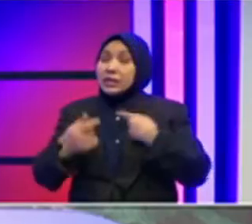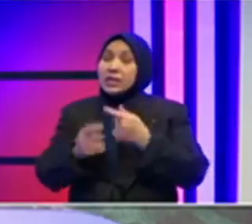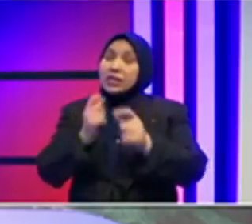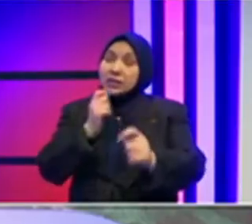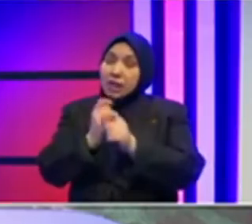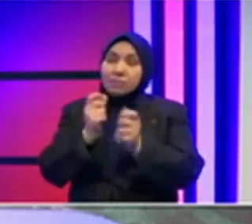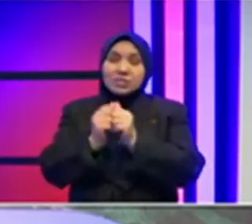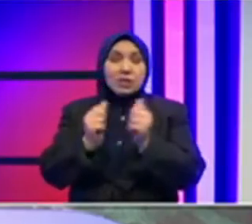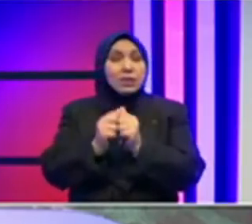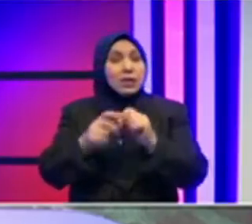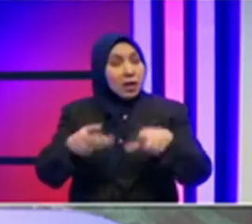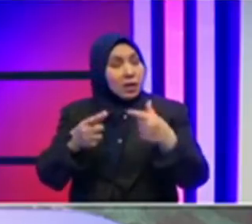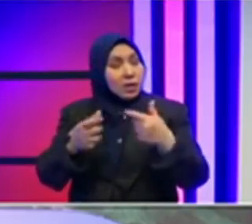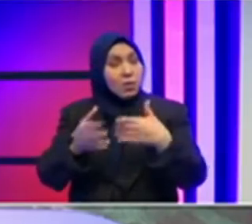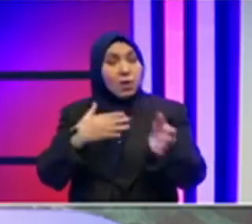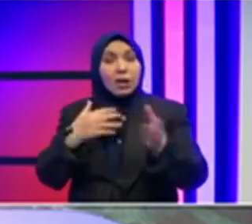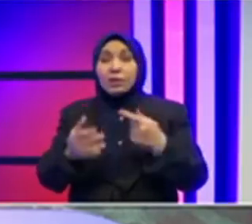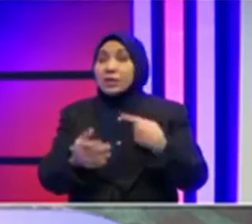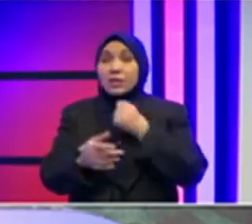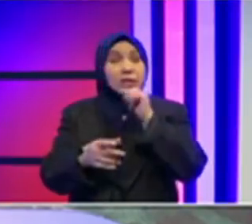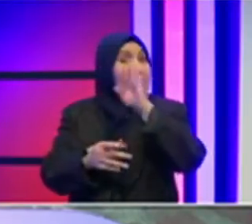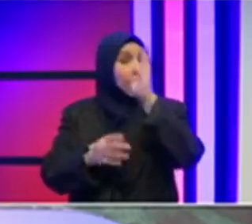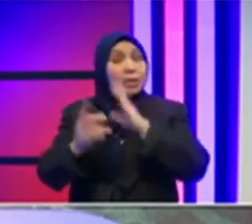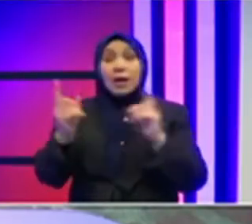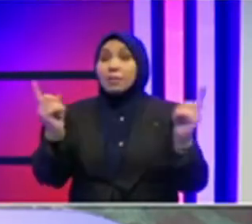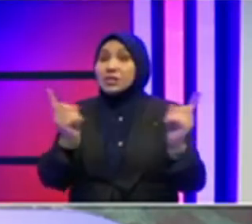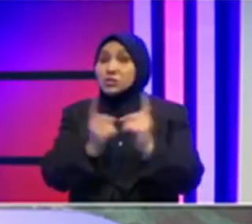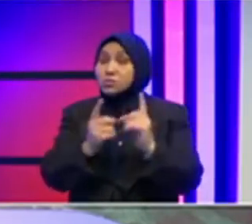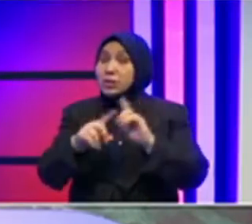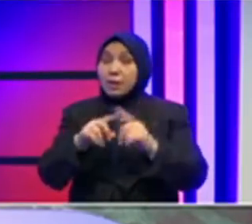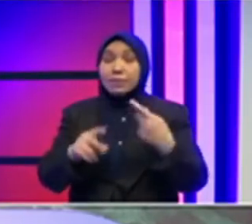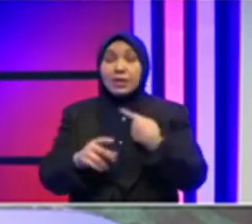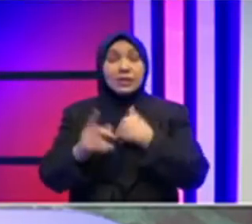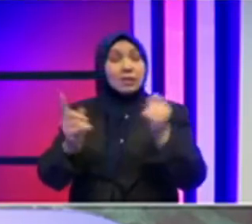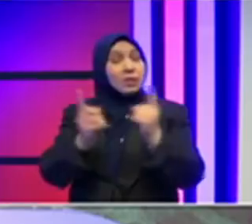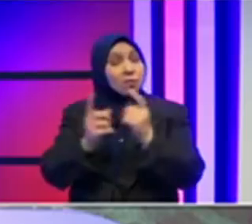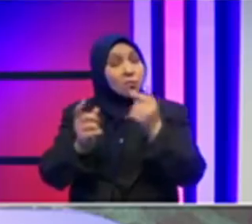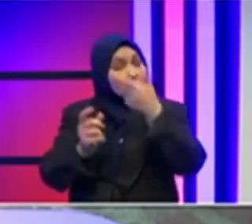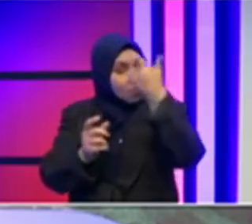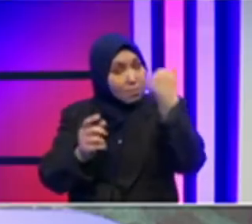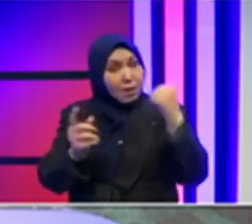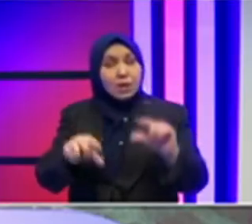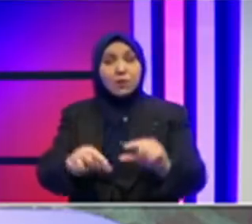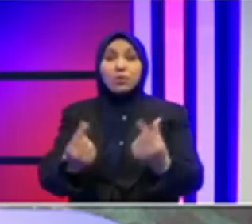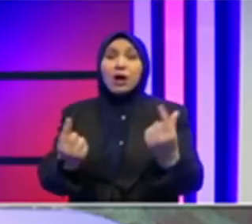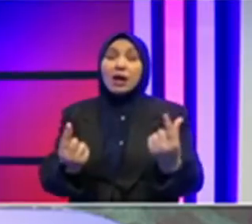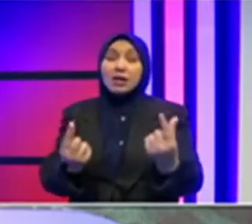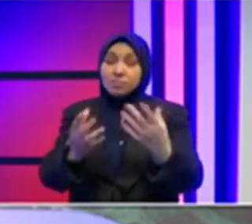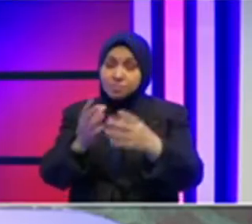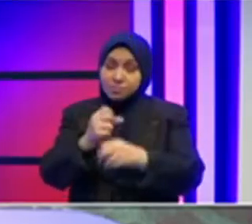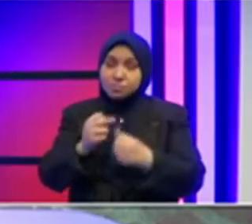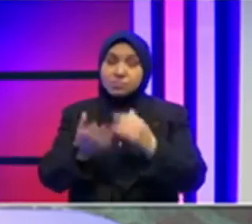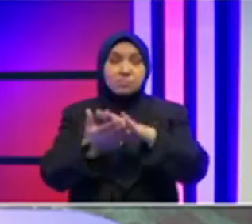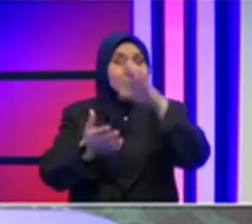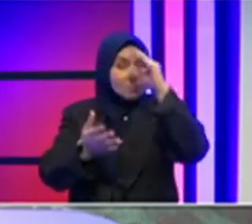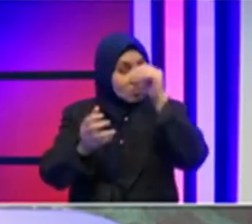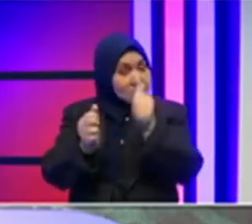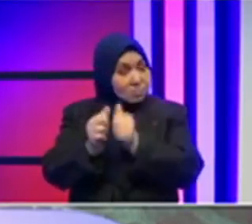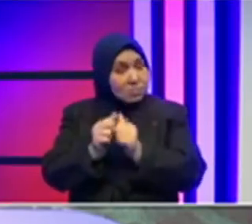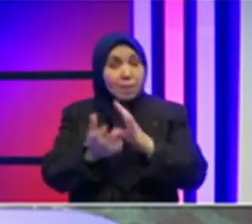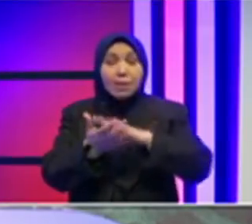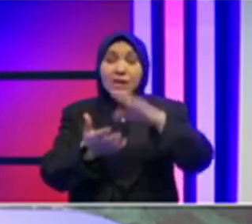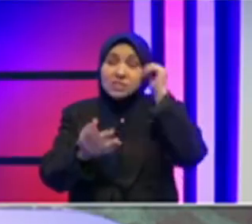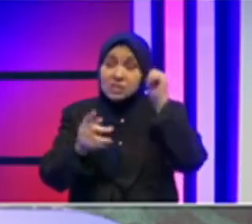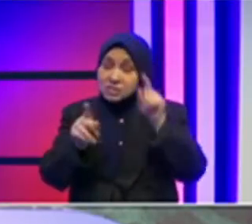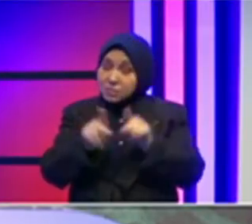dengan Al-Quran. Walau kita tak pernah bersua, tetapi kita bertemu kerana Al-Quran. Dapat mengaji sama-sama, belajar sama-sama, faham